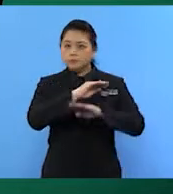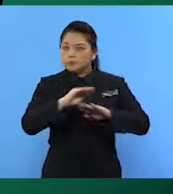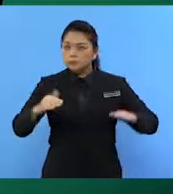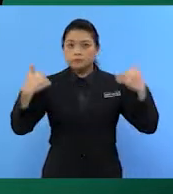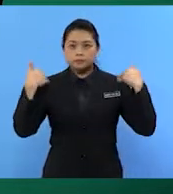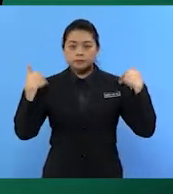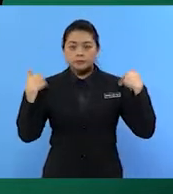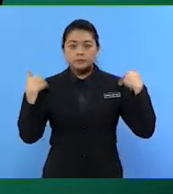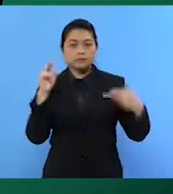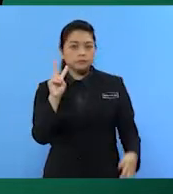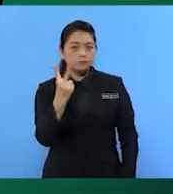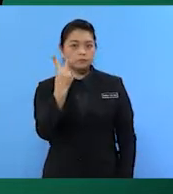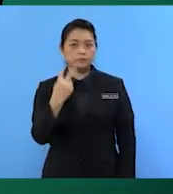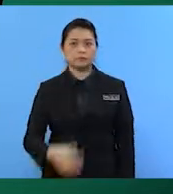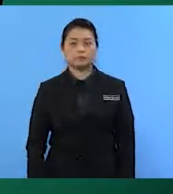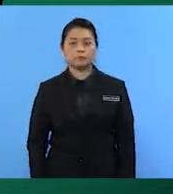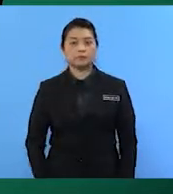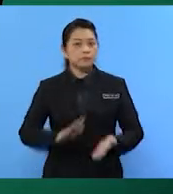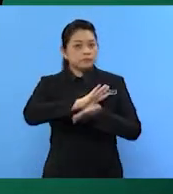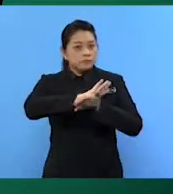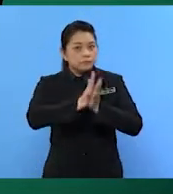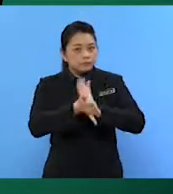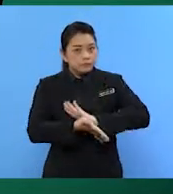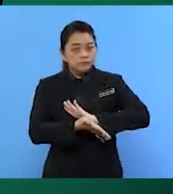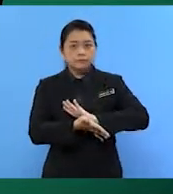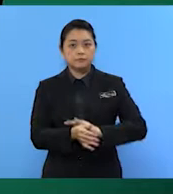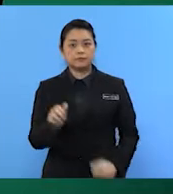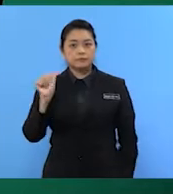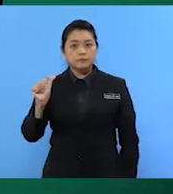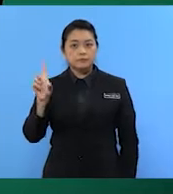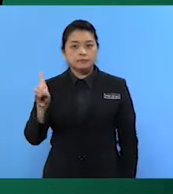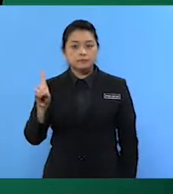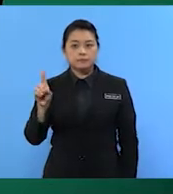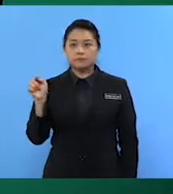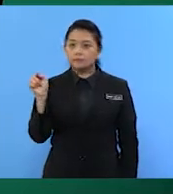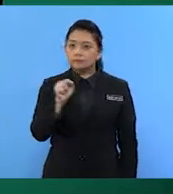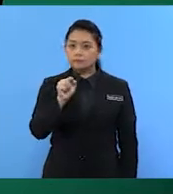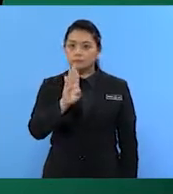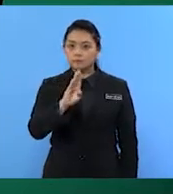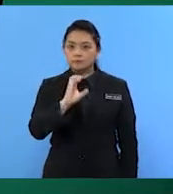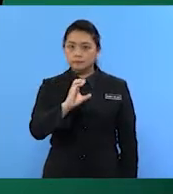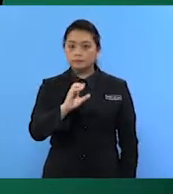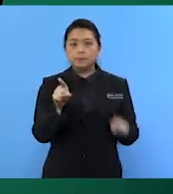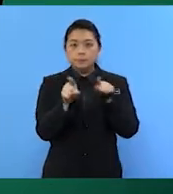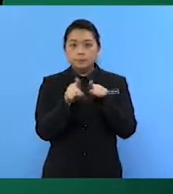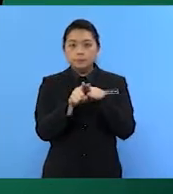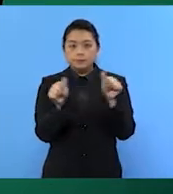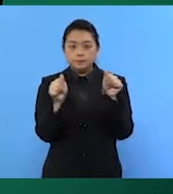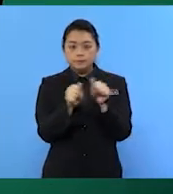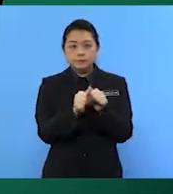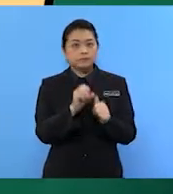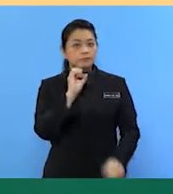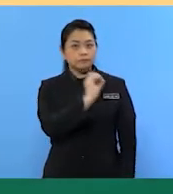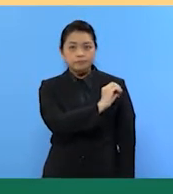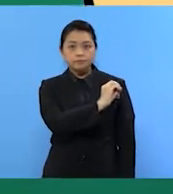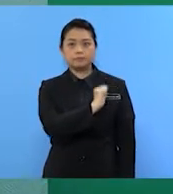mempunyai songsangan. Maka AD tolak BC sama dengan